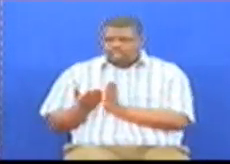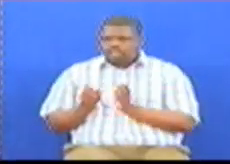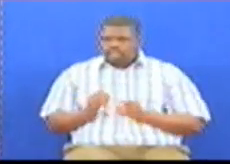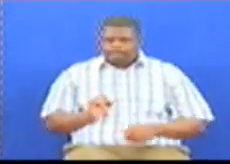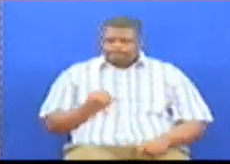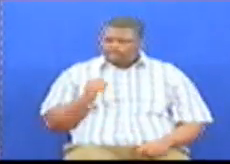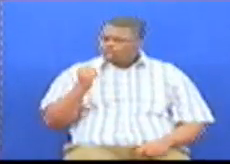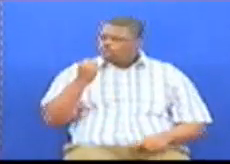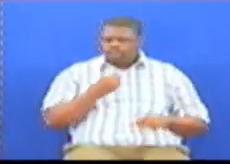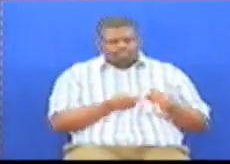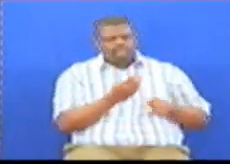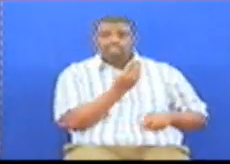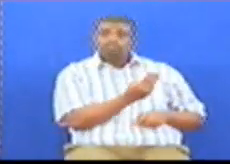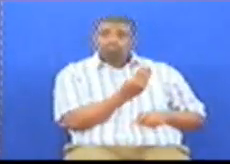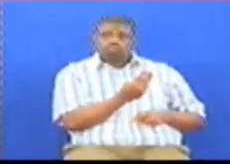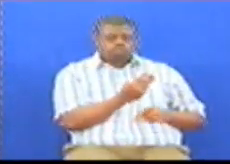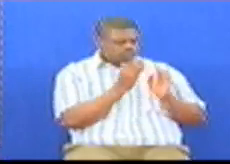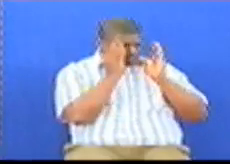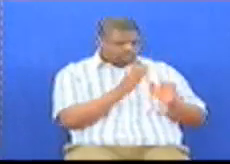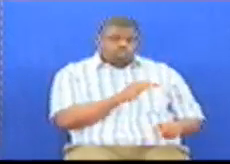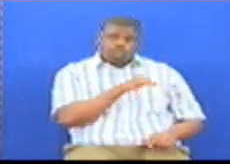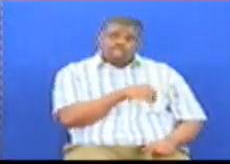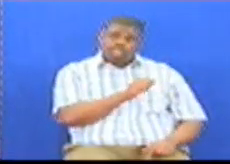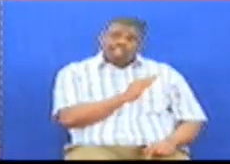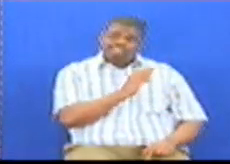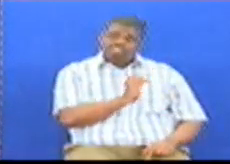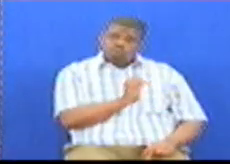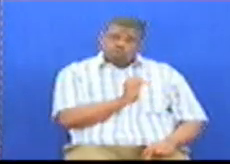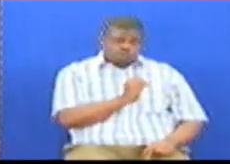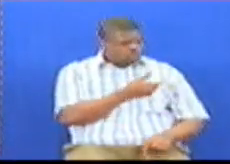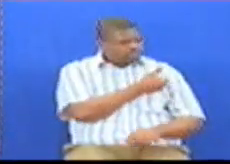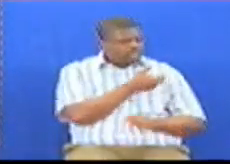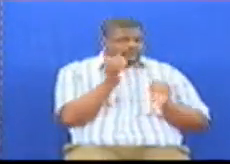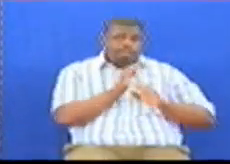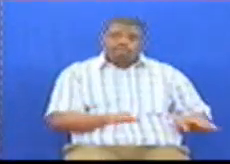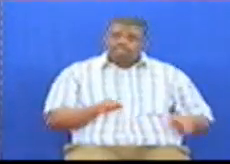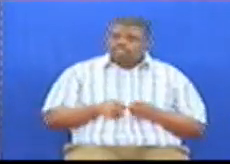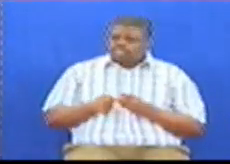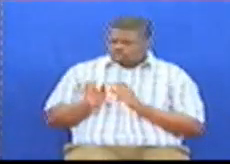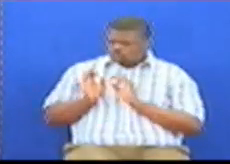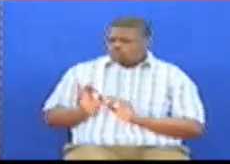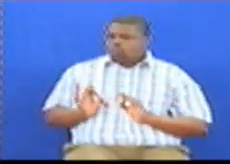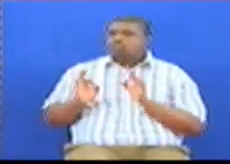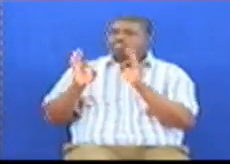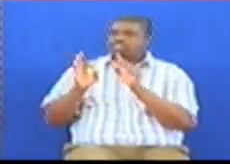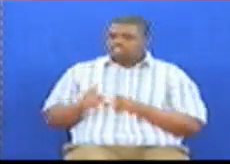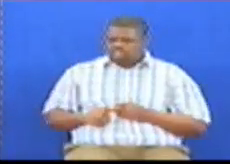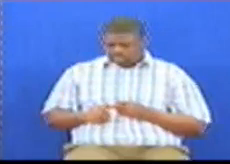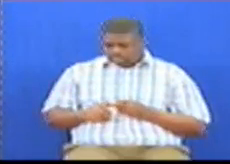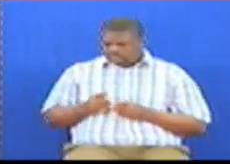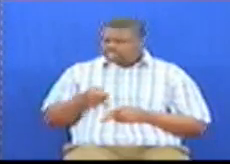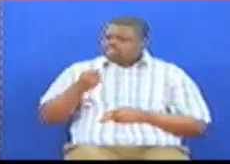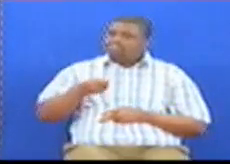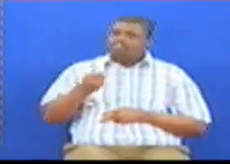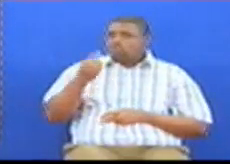milioni 300 nitakiwa tu kuongeza pale mheshimiwa Jafo ili hospitali sasa ikamaliziwe kabisa. Umeona ilivyo nzuri na hakika umeona inasifiwa